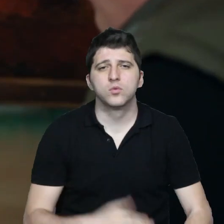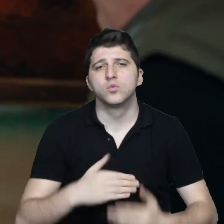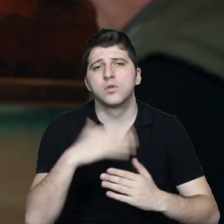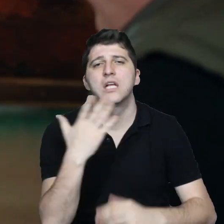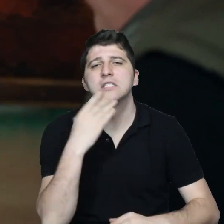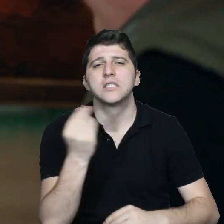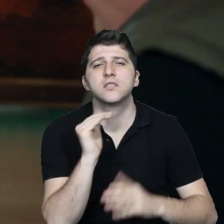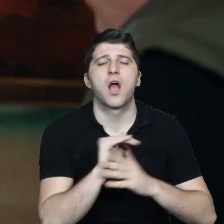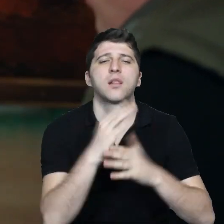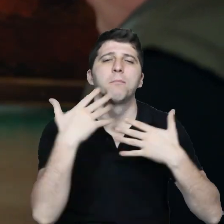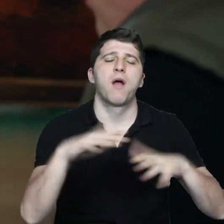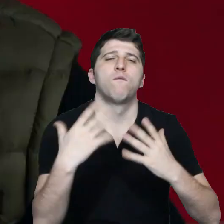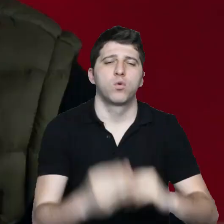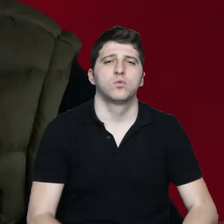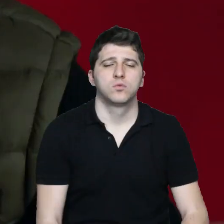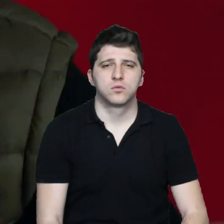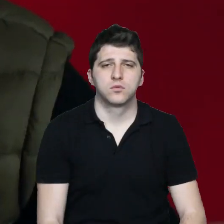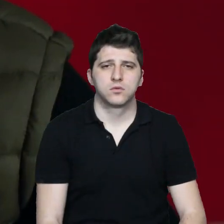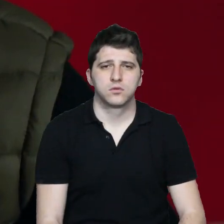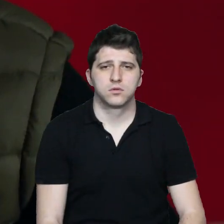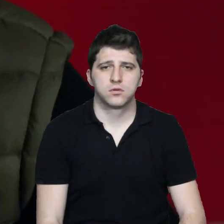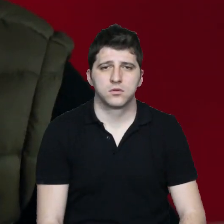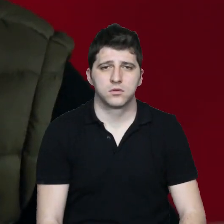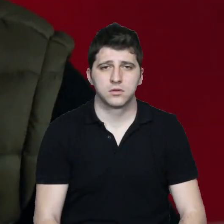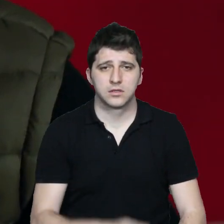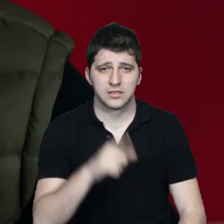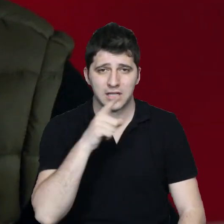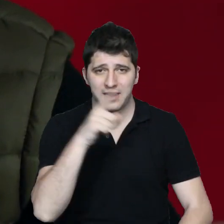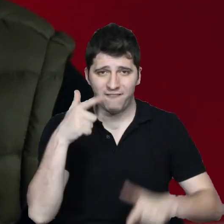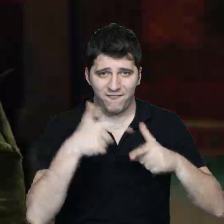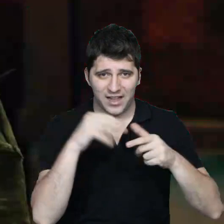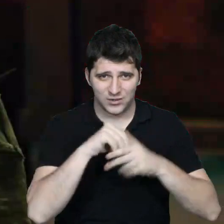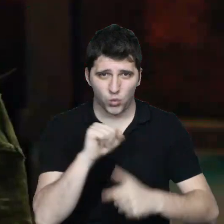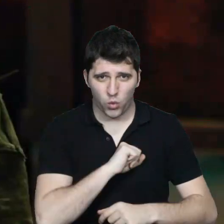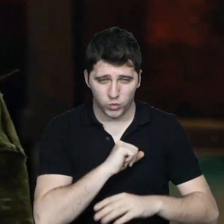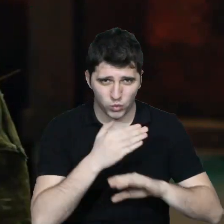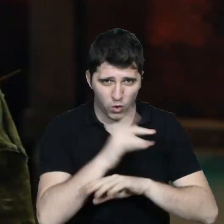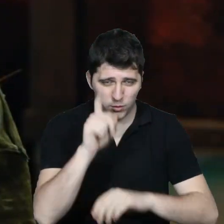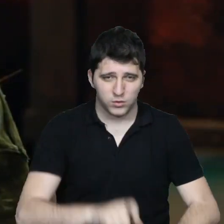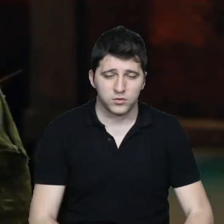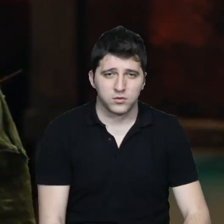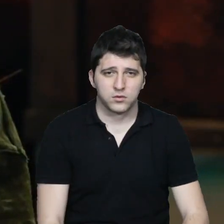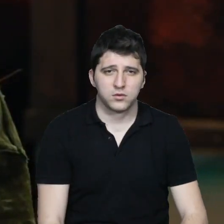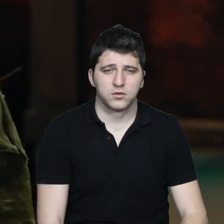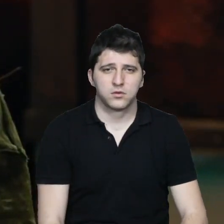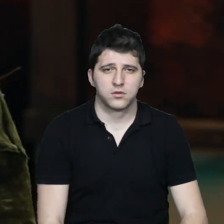da gençlerin hayatlarını mahvederler. Sen de Fatih için kalkıyorsun değil mi? Kezban